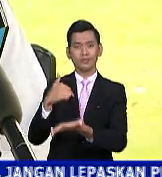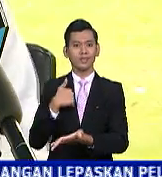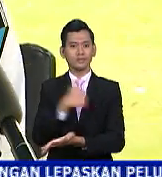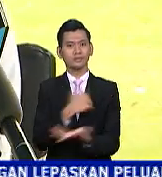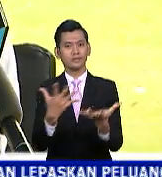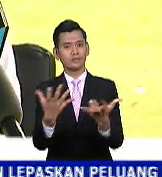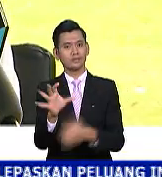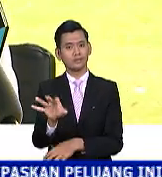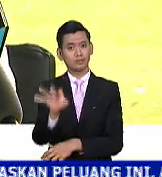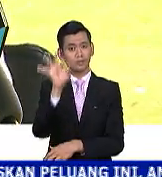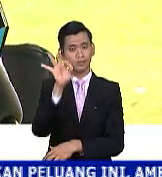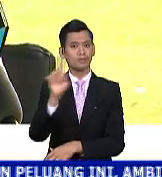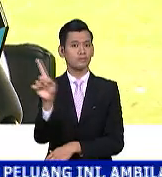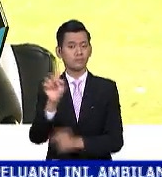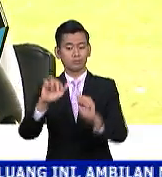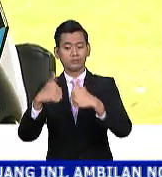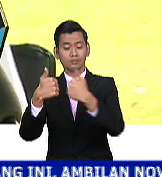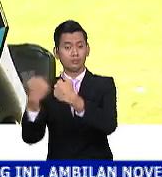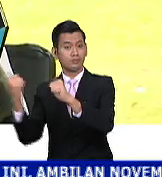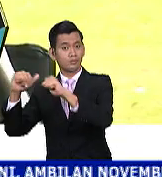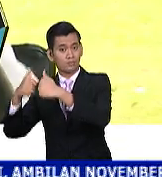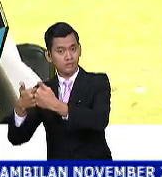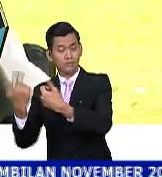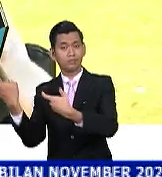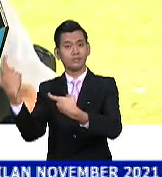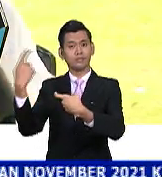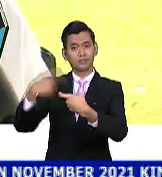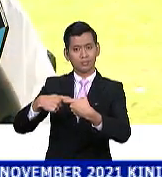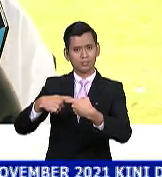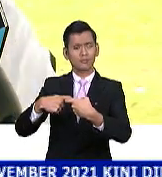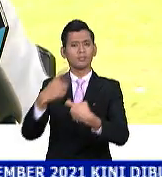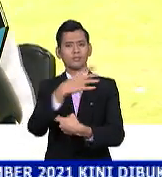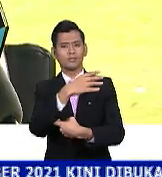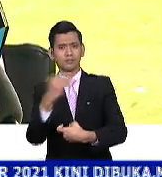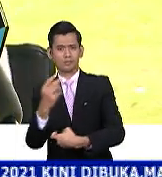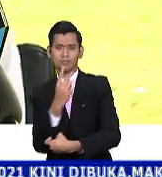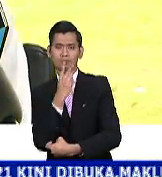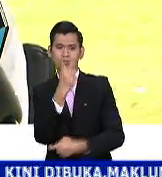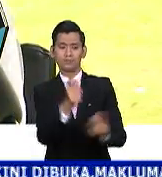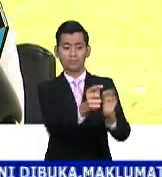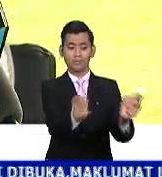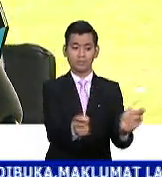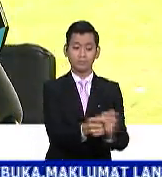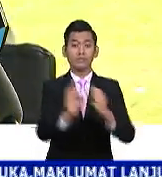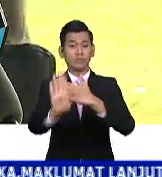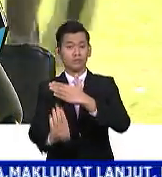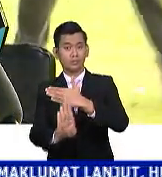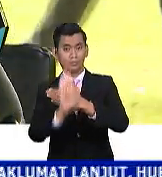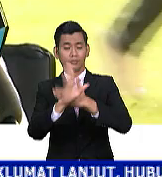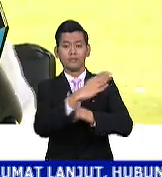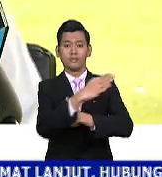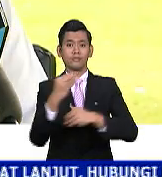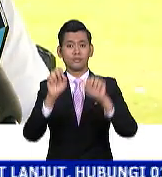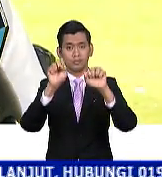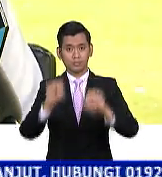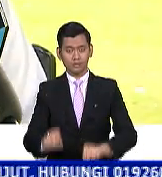mengenal pasti ejki yang berkaitan dari segi melepas teacher Once Run yang bahaya dan apakah pengakuan yang dapat kita